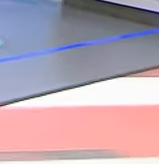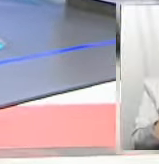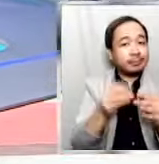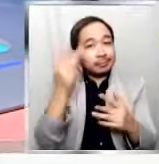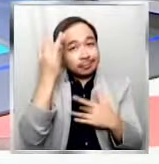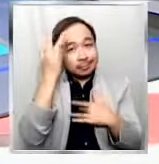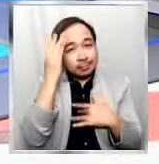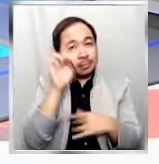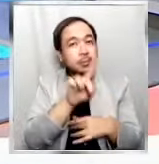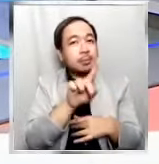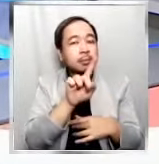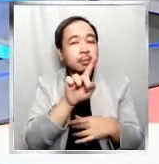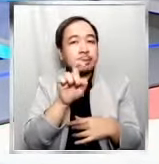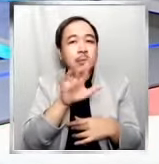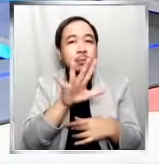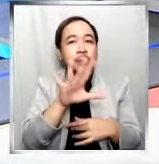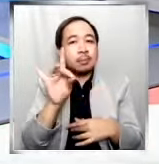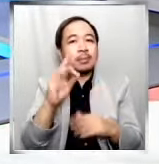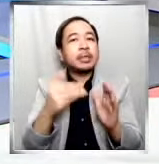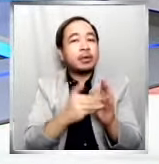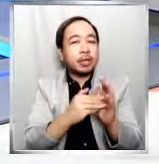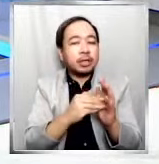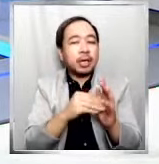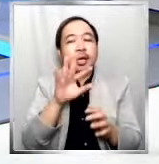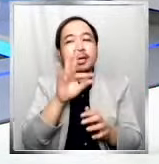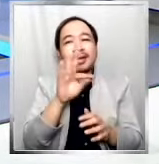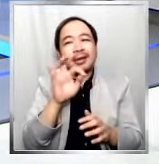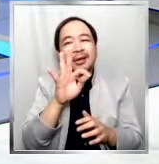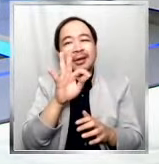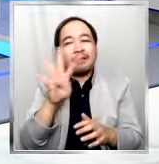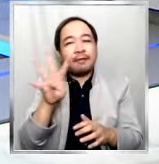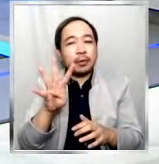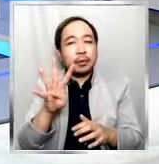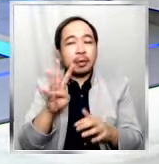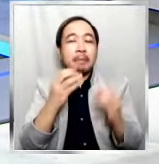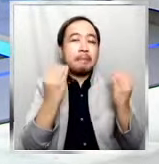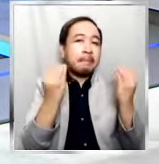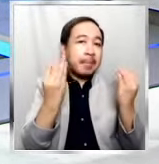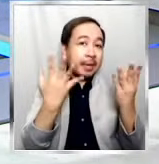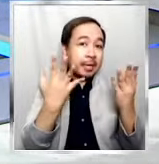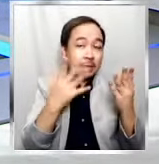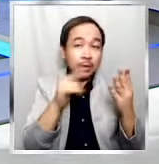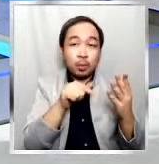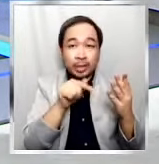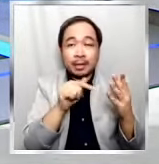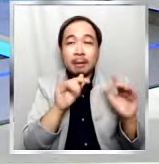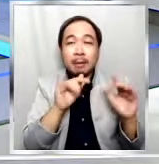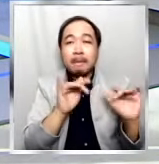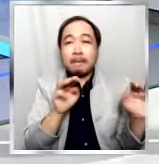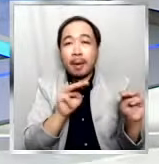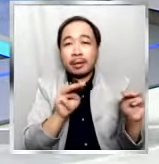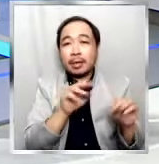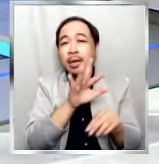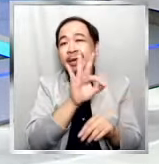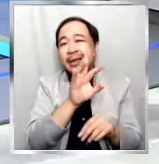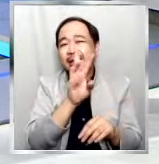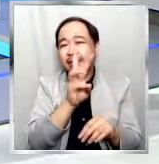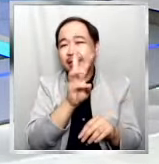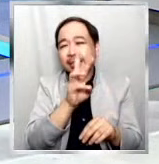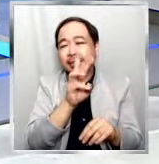158,994. Pinakamarami pa rin ang mild na 96.5%, habang 1.1% ang